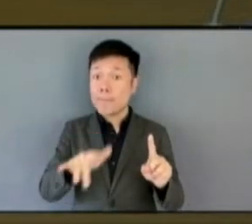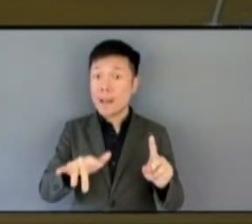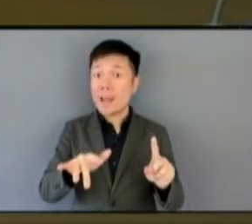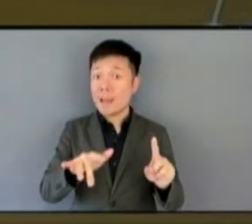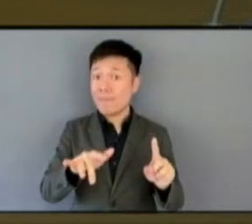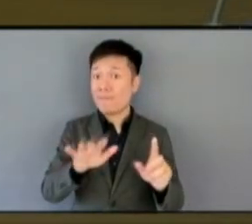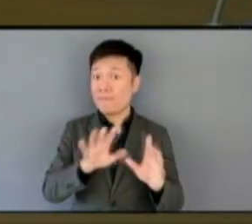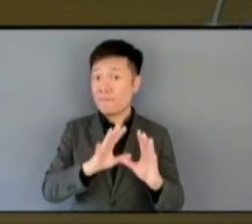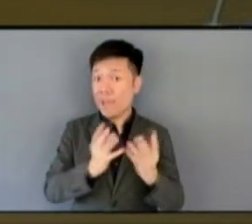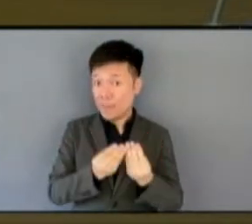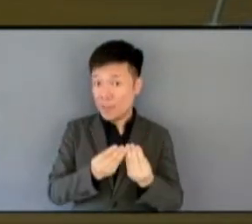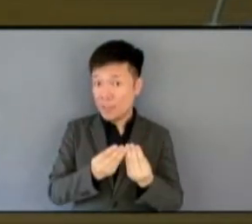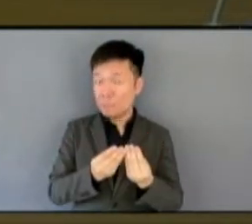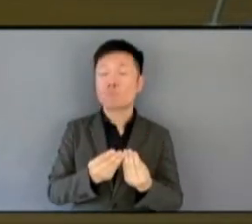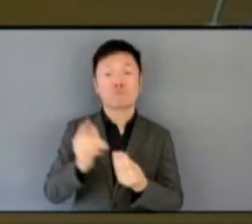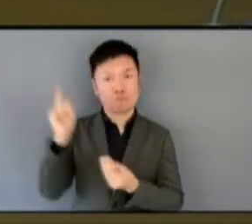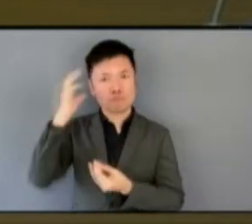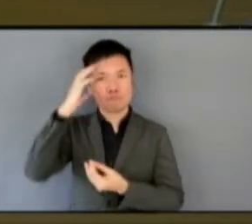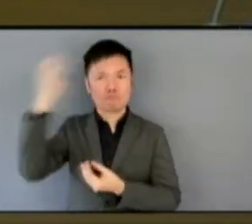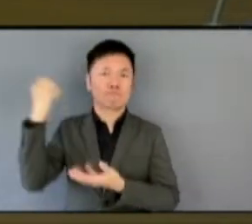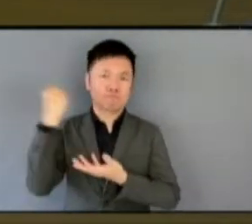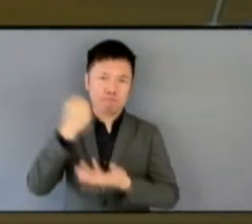национального проекта «Семья».